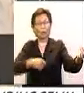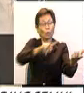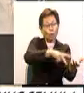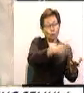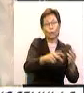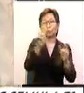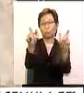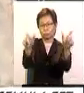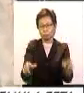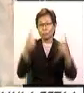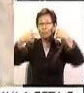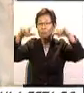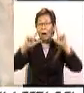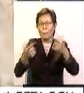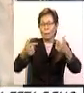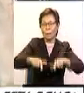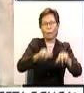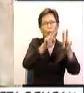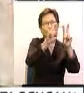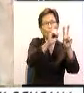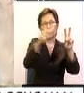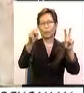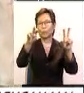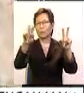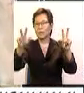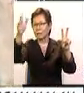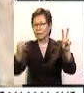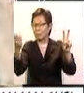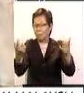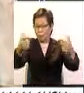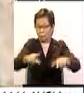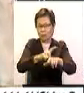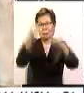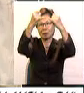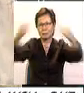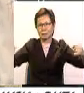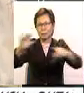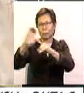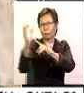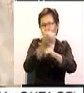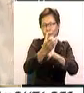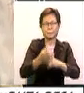Konsert duo legenda dijadual berlangsung pada 20 hingga 23 Disember ini di Istana Budaya.